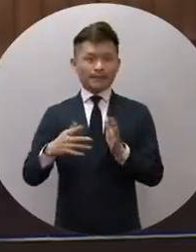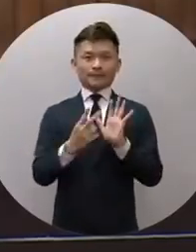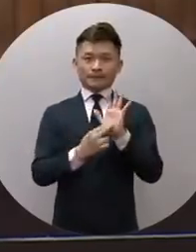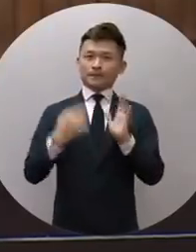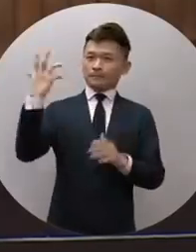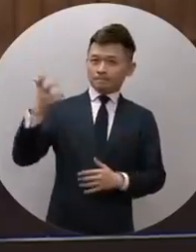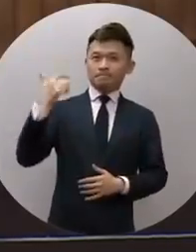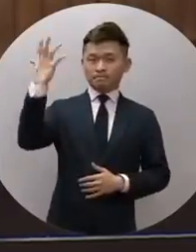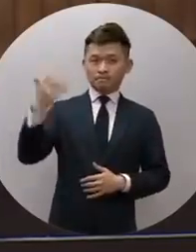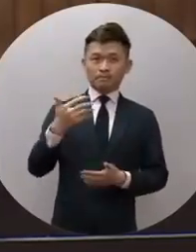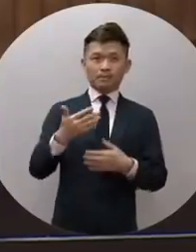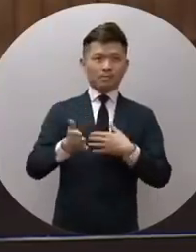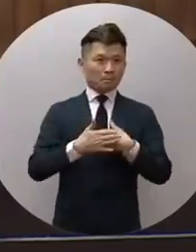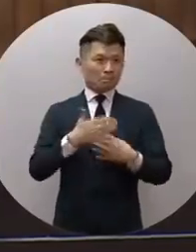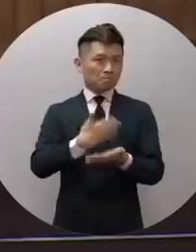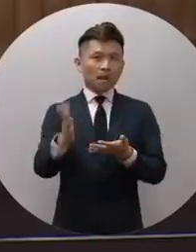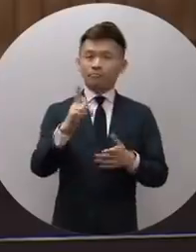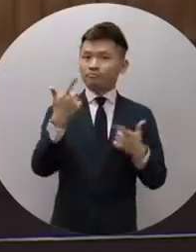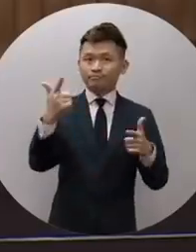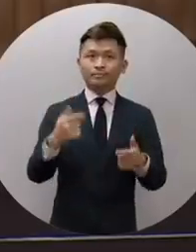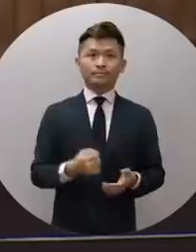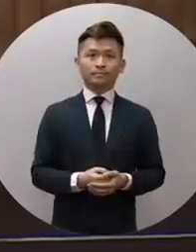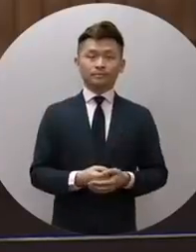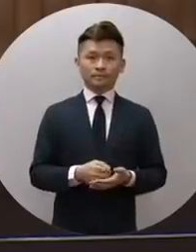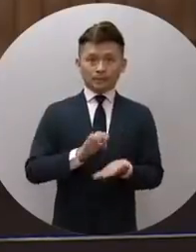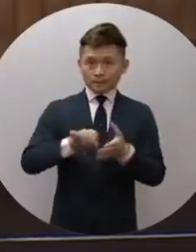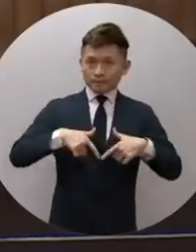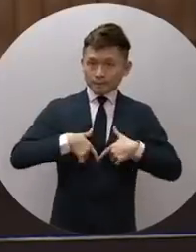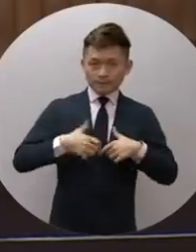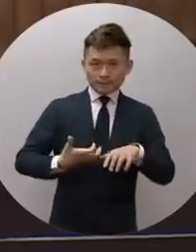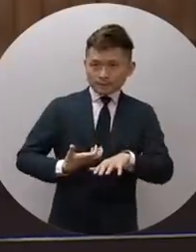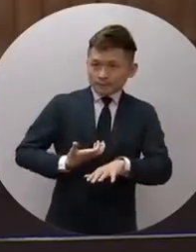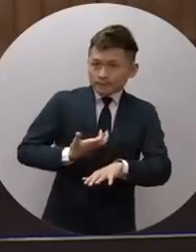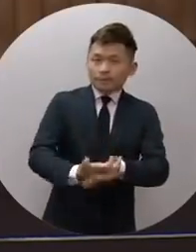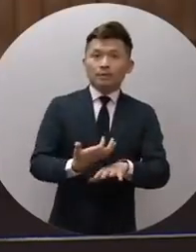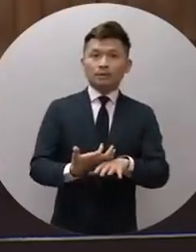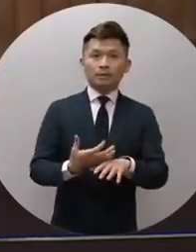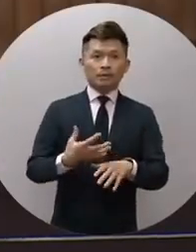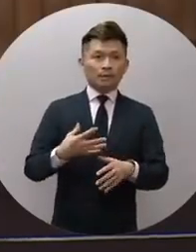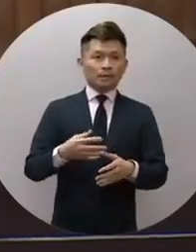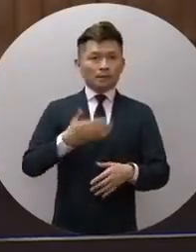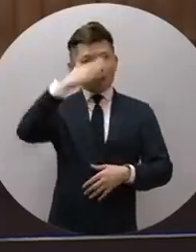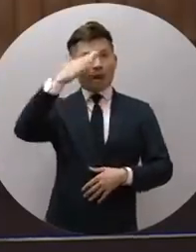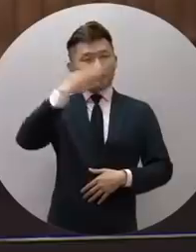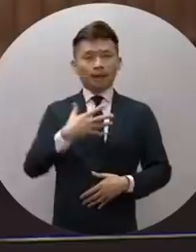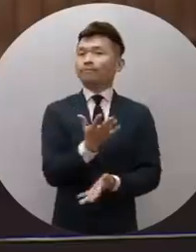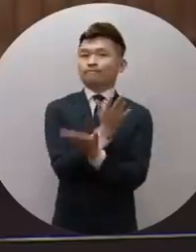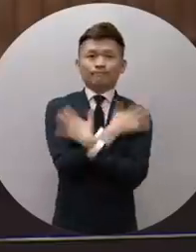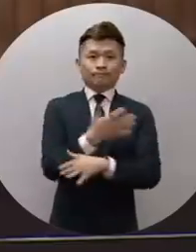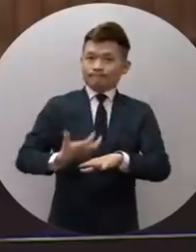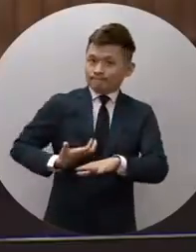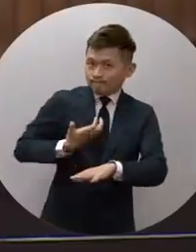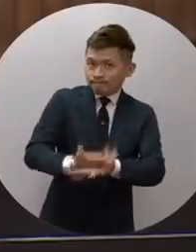所能解决的，这是一项必须用心费力、不计回忆、付出心